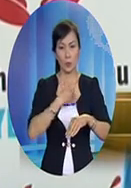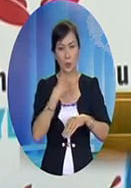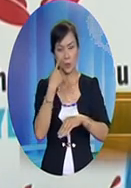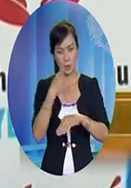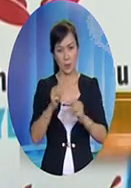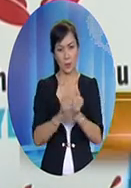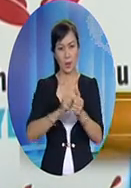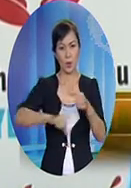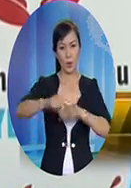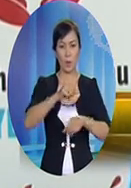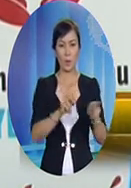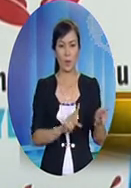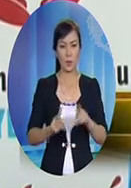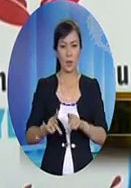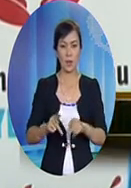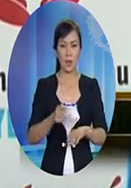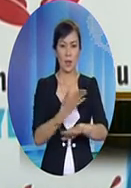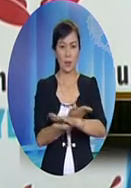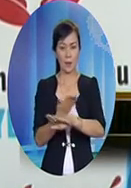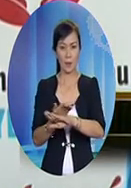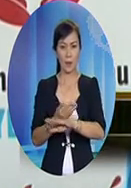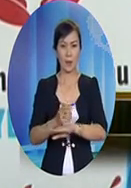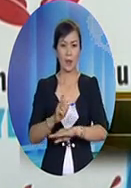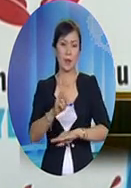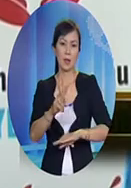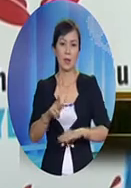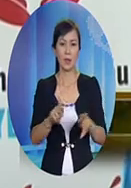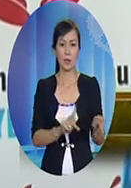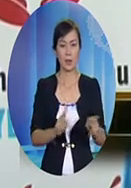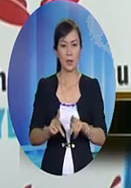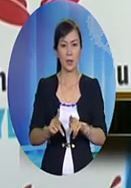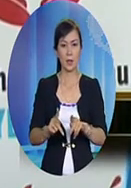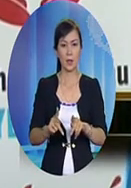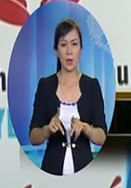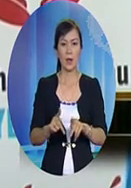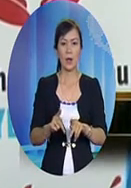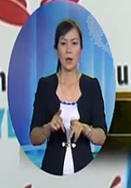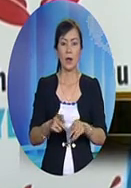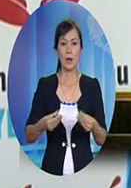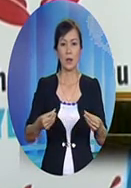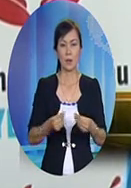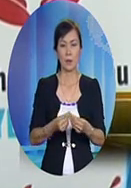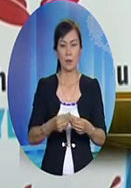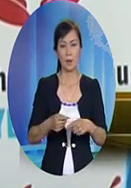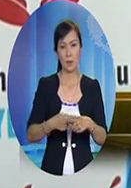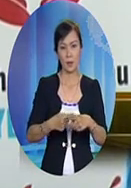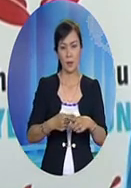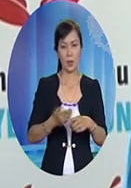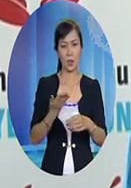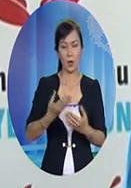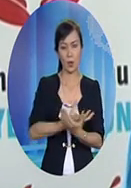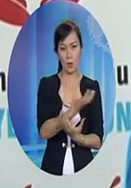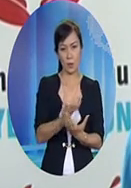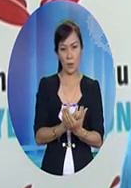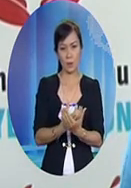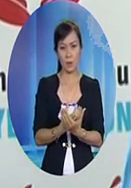cả những hoạt động kinh doanh hay là những sản phẩm mà Nahi kinh doanh đều trực tiếp hoặc gián tiếp đóng góp những cái giá trị cho cộng đồng.